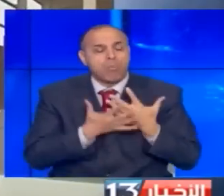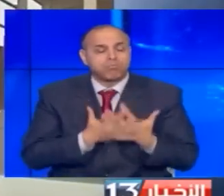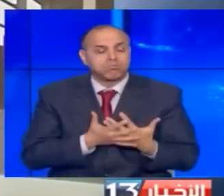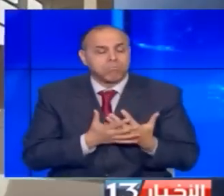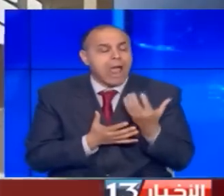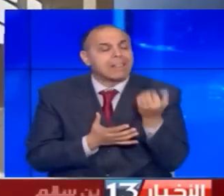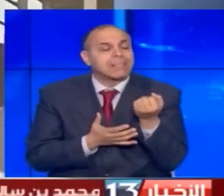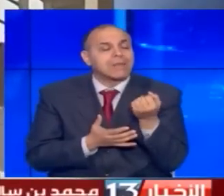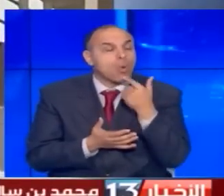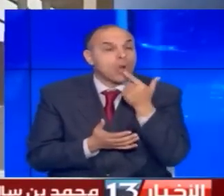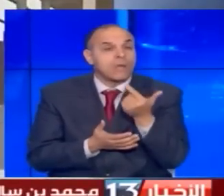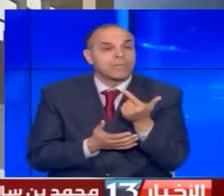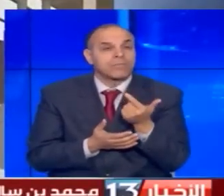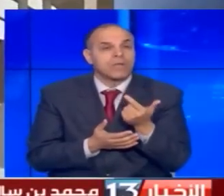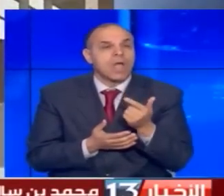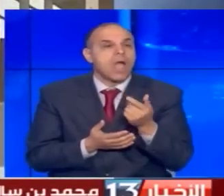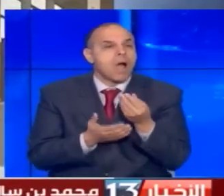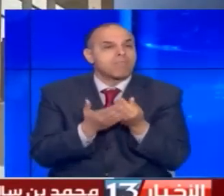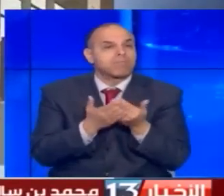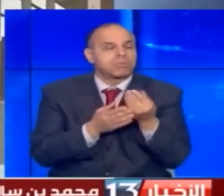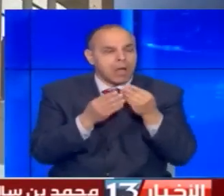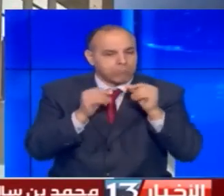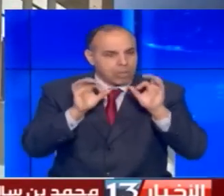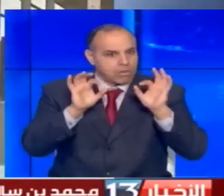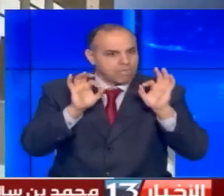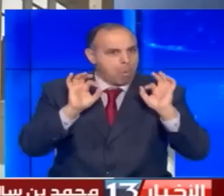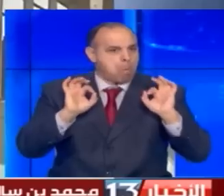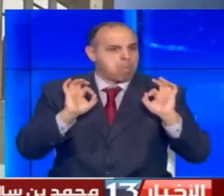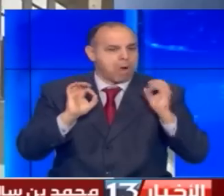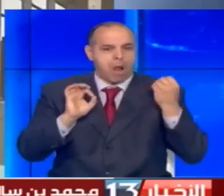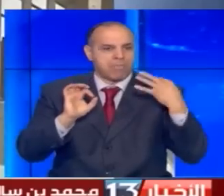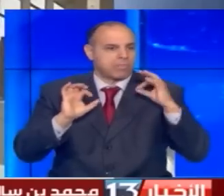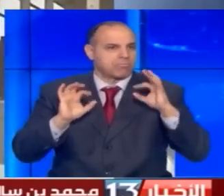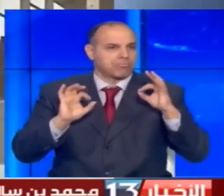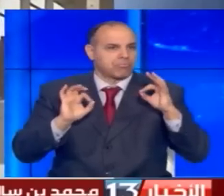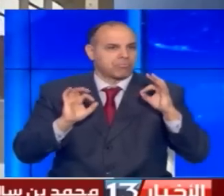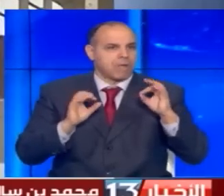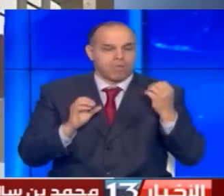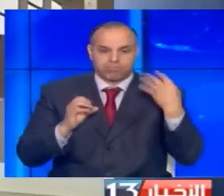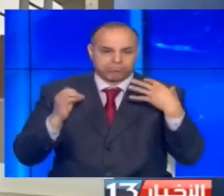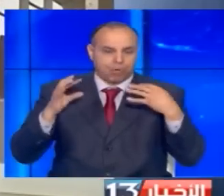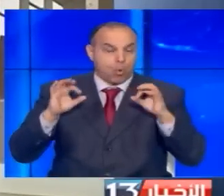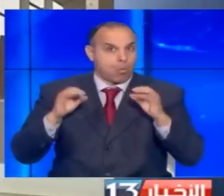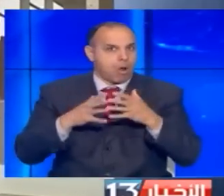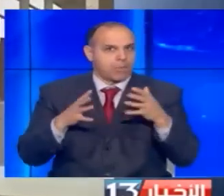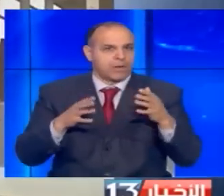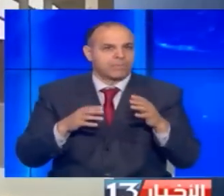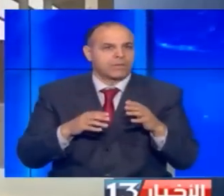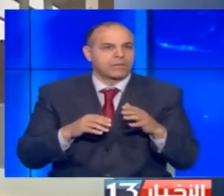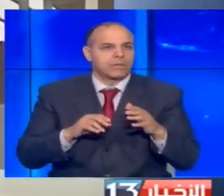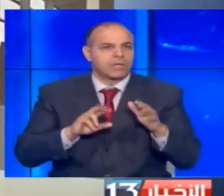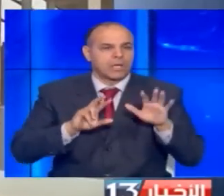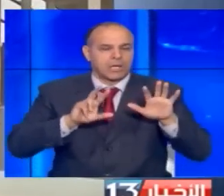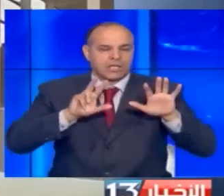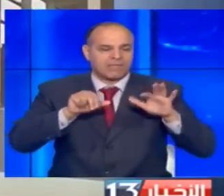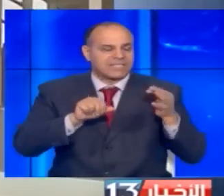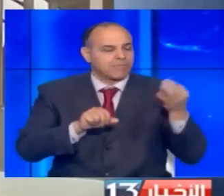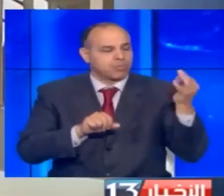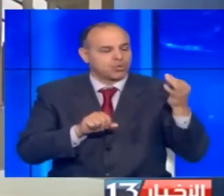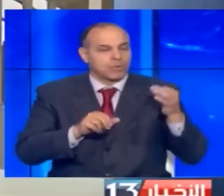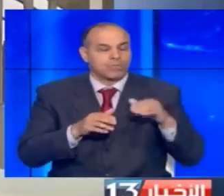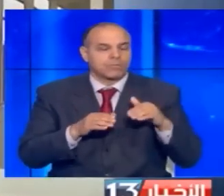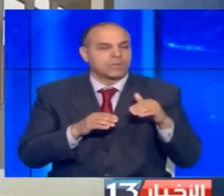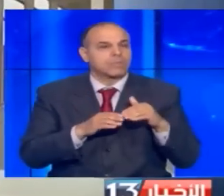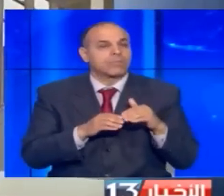الجبس، الجبس نتاعها يتميز بالنقاوه العاليه وعندها انديس دو بلونشور معناها كبير ياسر في حدود 86%.